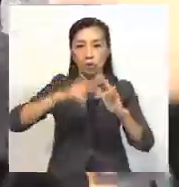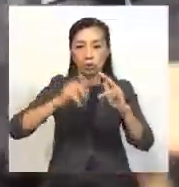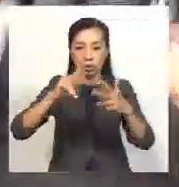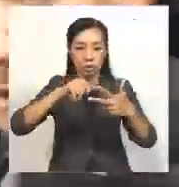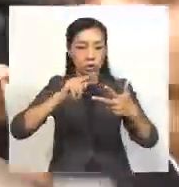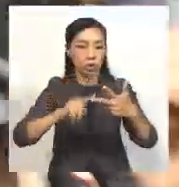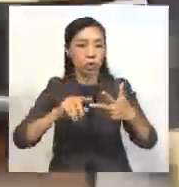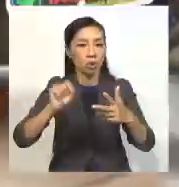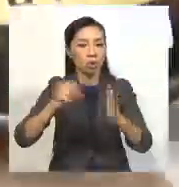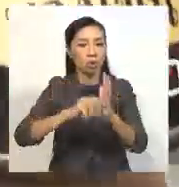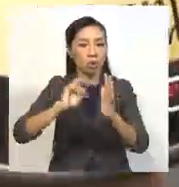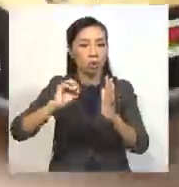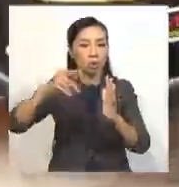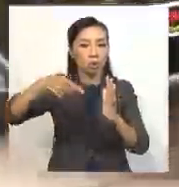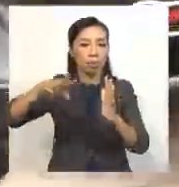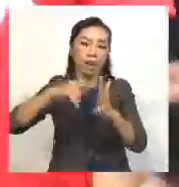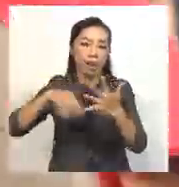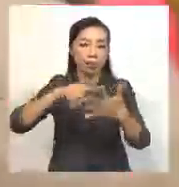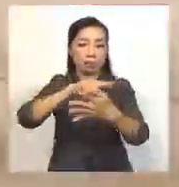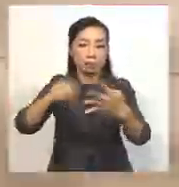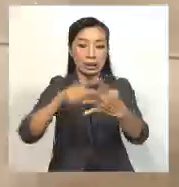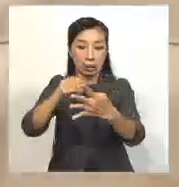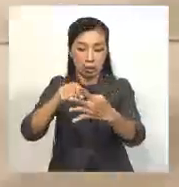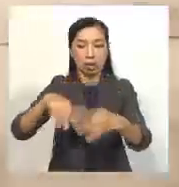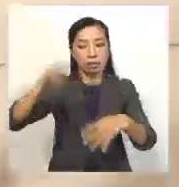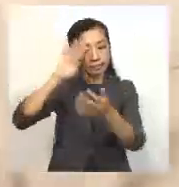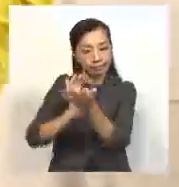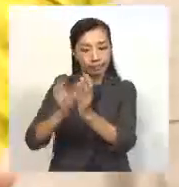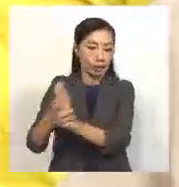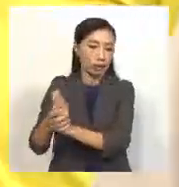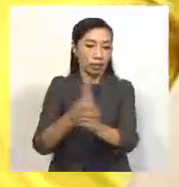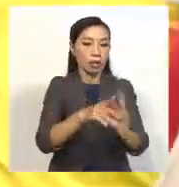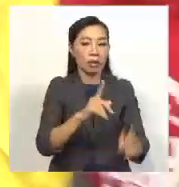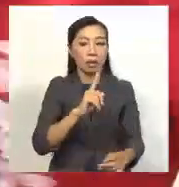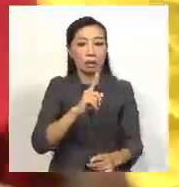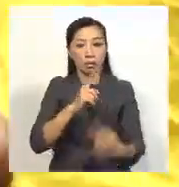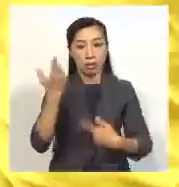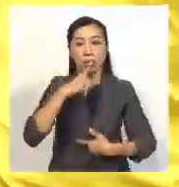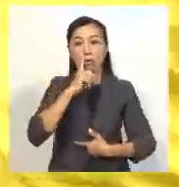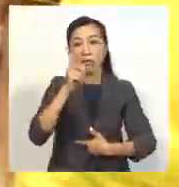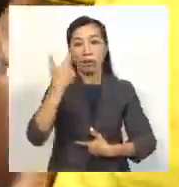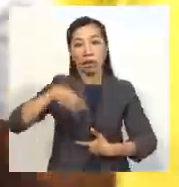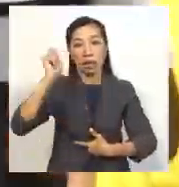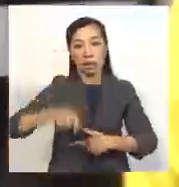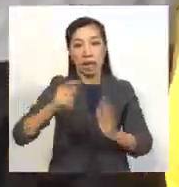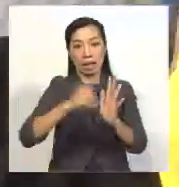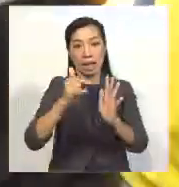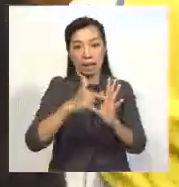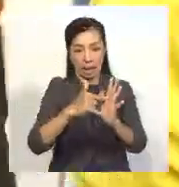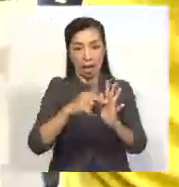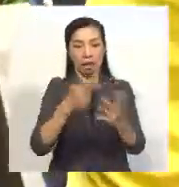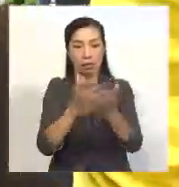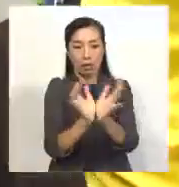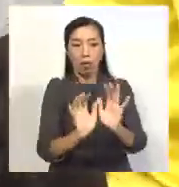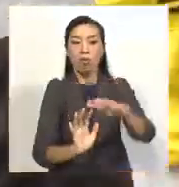าษณ์โสภีพนักงานสอบสวนสน.บางเขนได้นำตัวทั้งหมดในส่งฟ้องศาลอาญาครับเพื่อฝากขังผัดแรกโดยท้าย